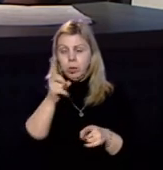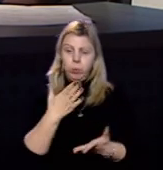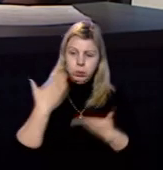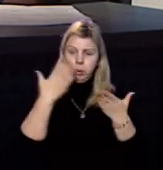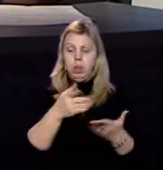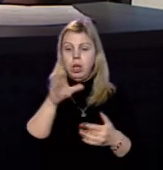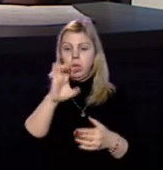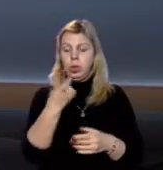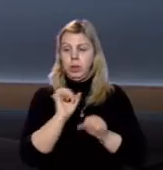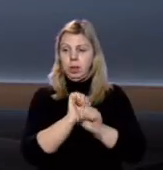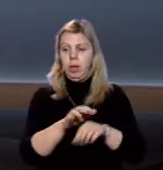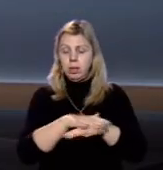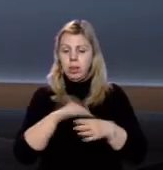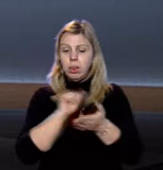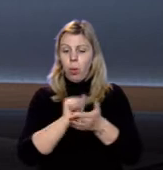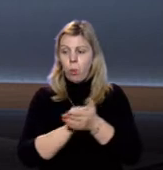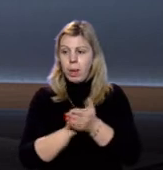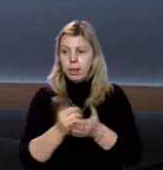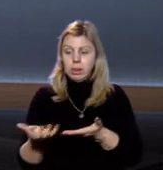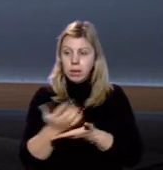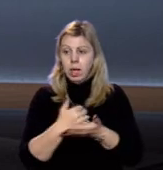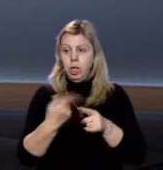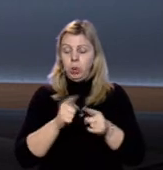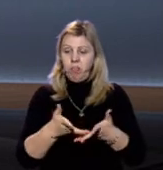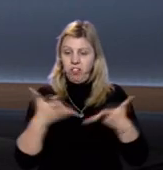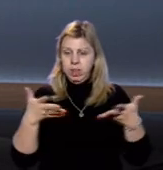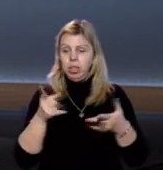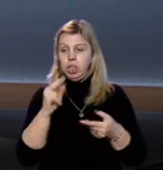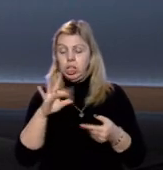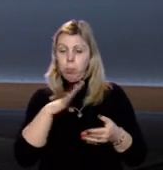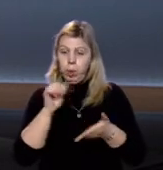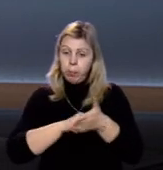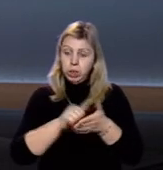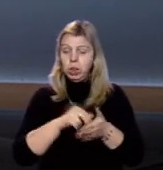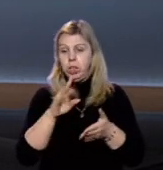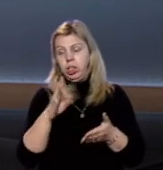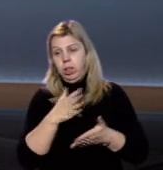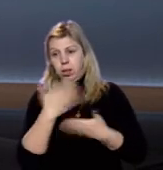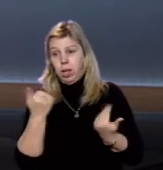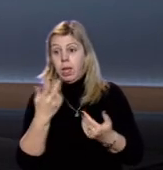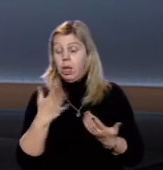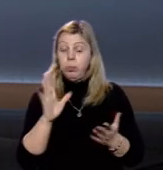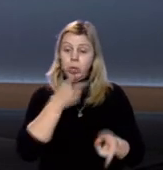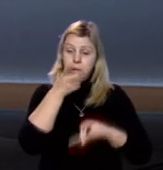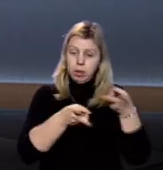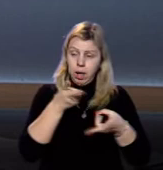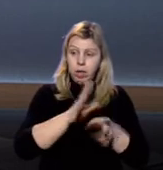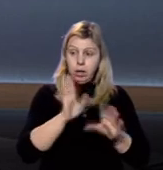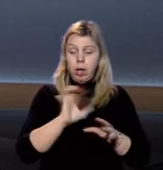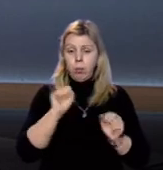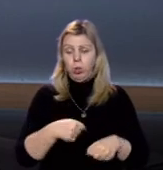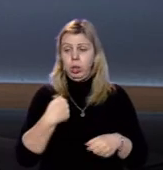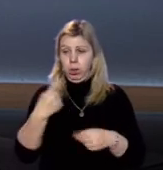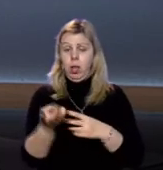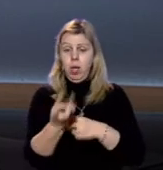органу соцзахисту із документами для того, щоб вияснити, чи були підстави чи ні. Якщо ж будуть певні скарги, можна звернутися до департаменту,